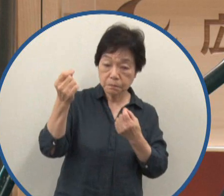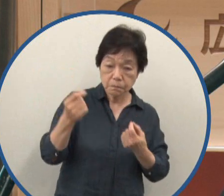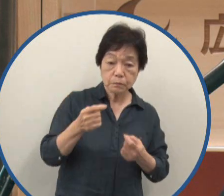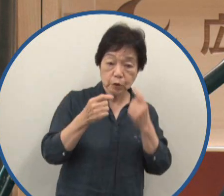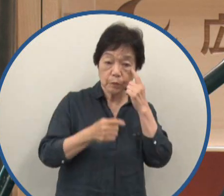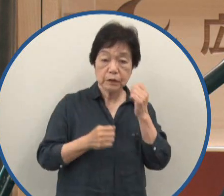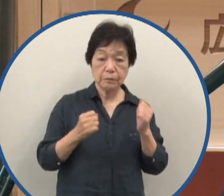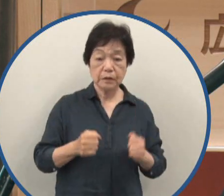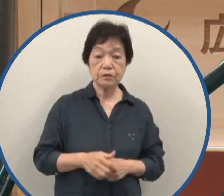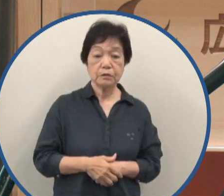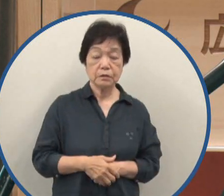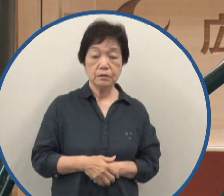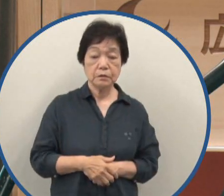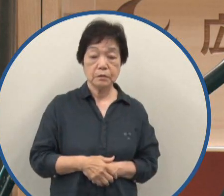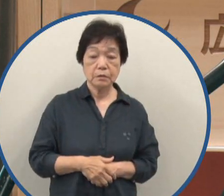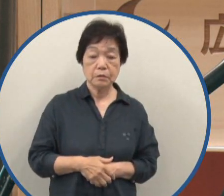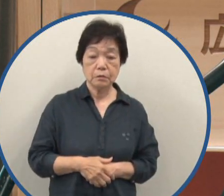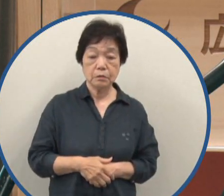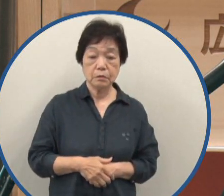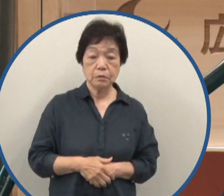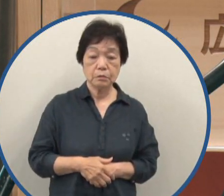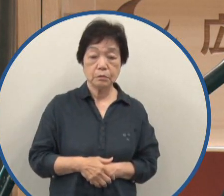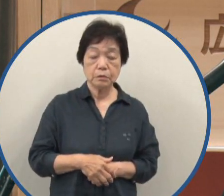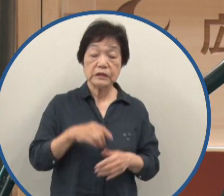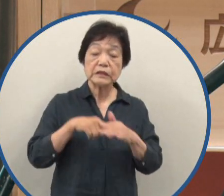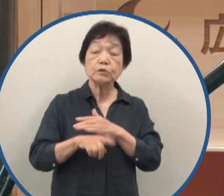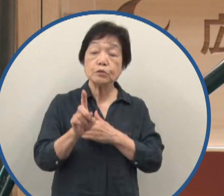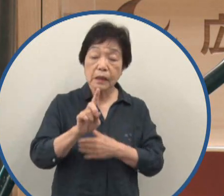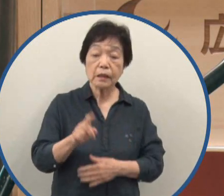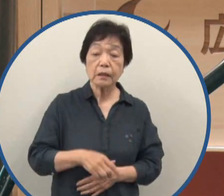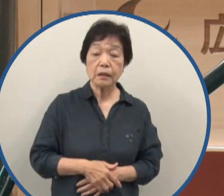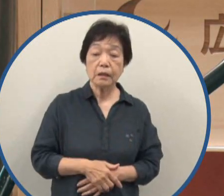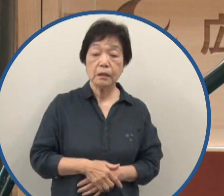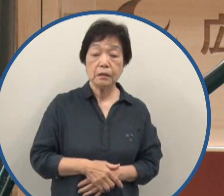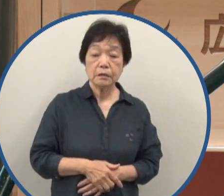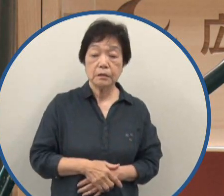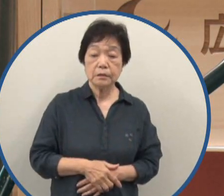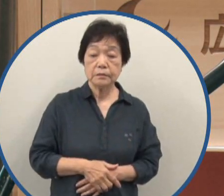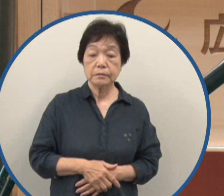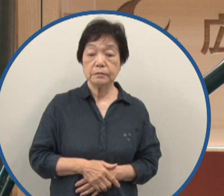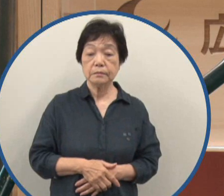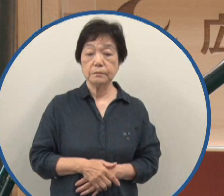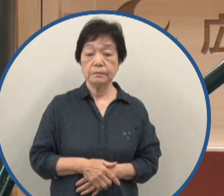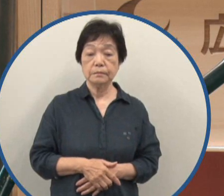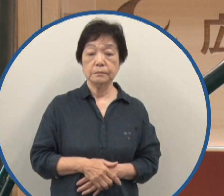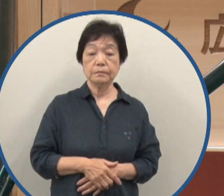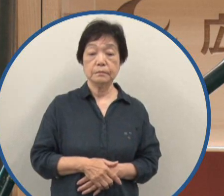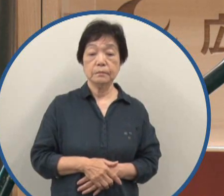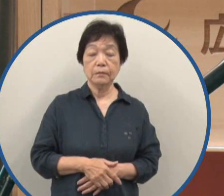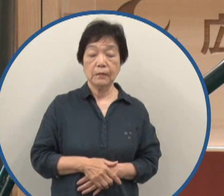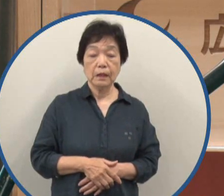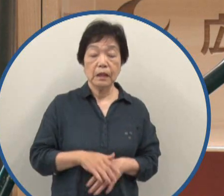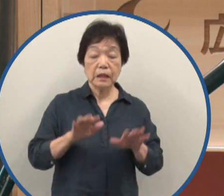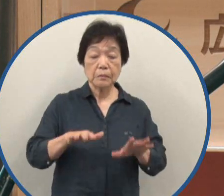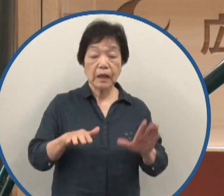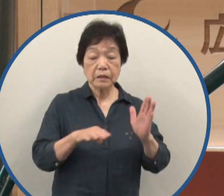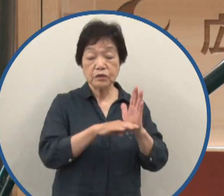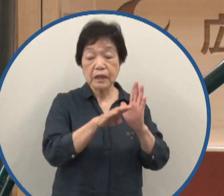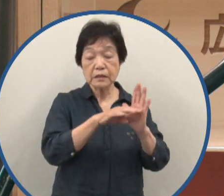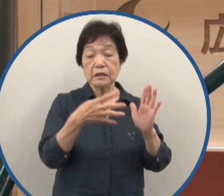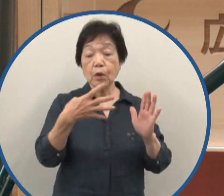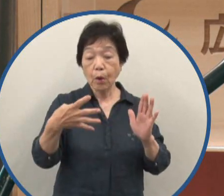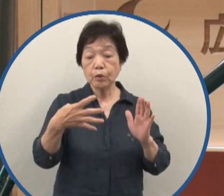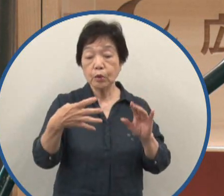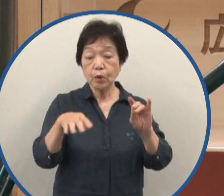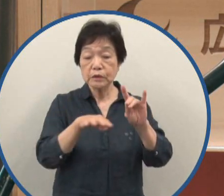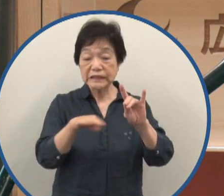ってます。あの、まあ、それは何かというと、まあ、そのステージ4の基準点があるわけ